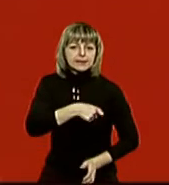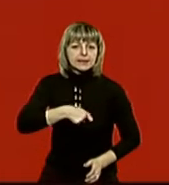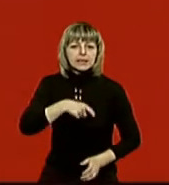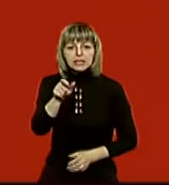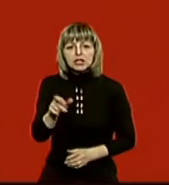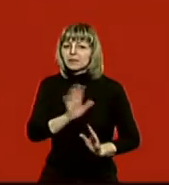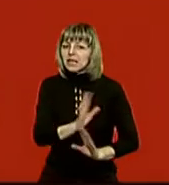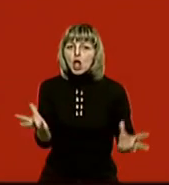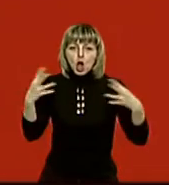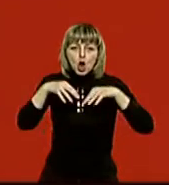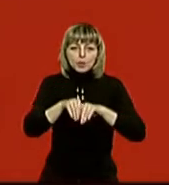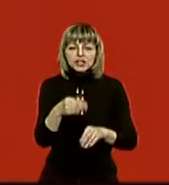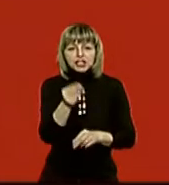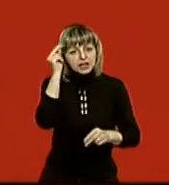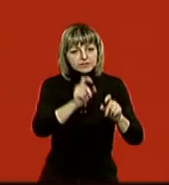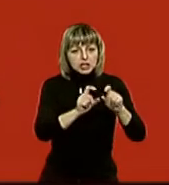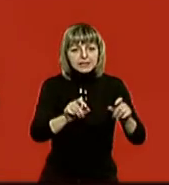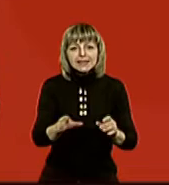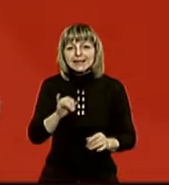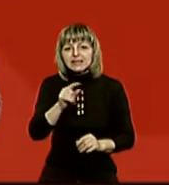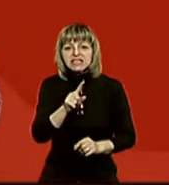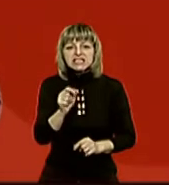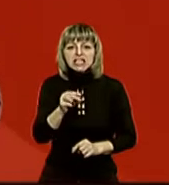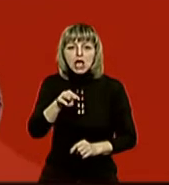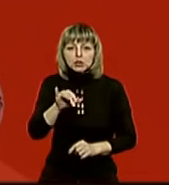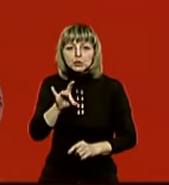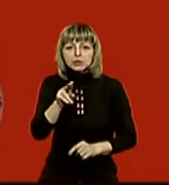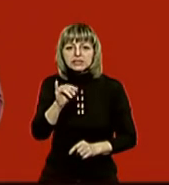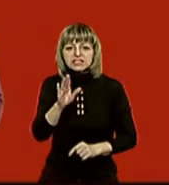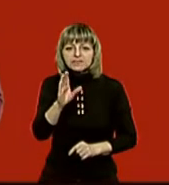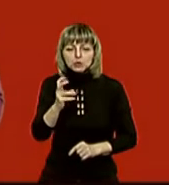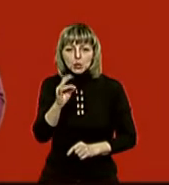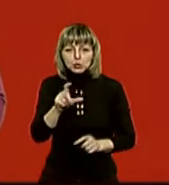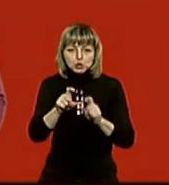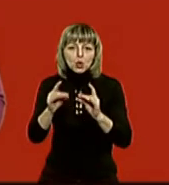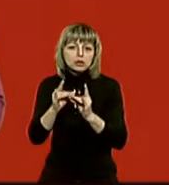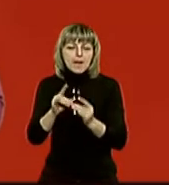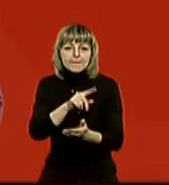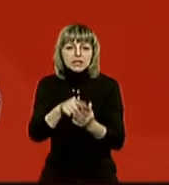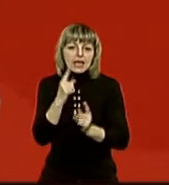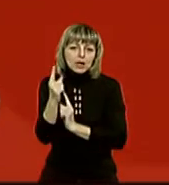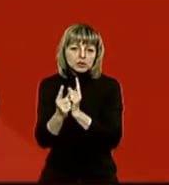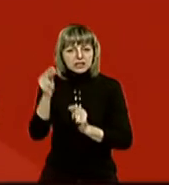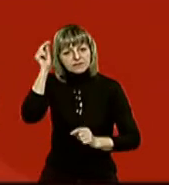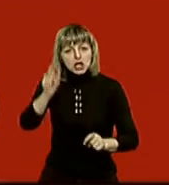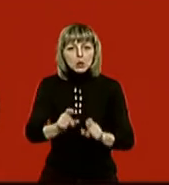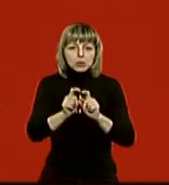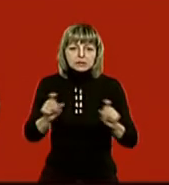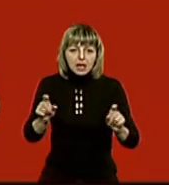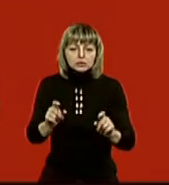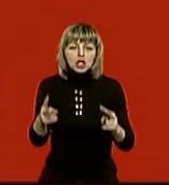депутатів не об'єднувати їх навчальний заклад із Затурцівською школою-інтернатом. Питання про реорганізацію навчального